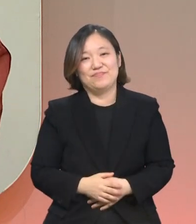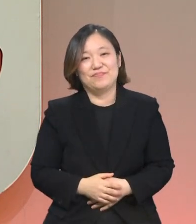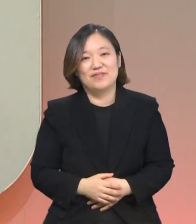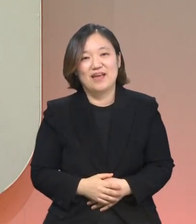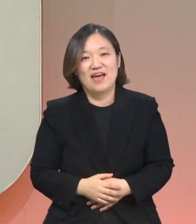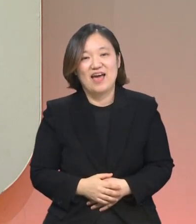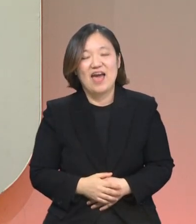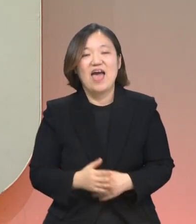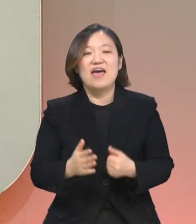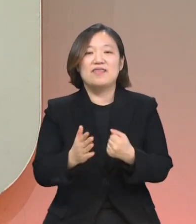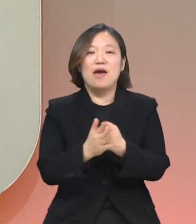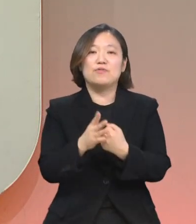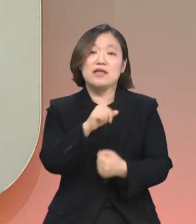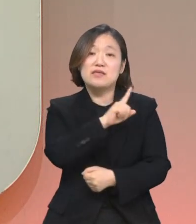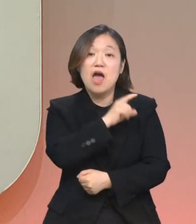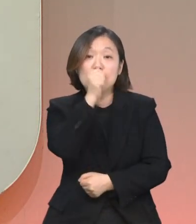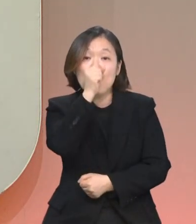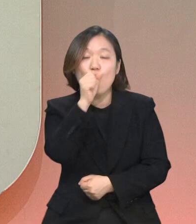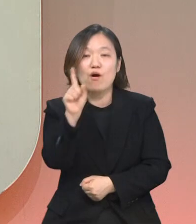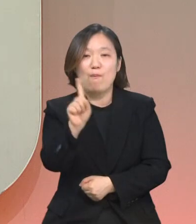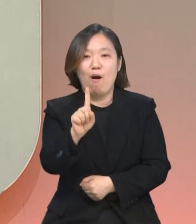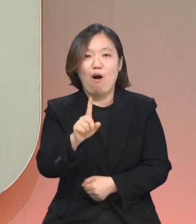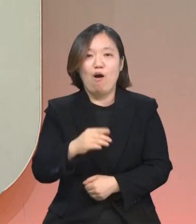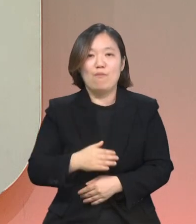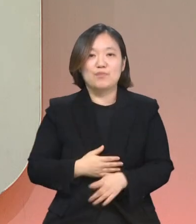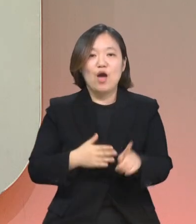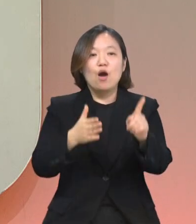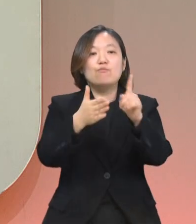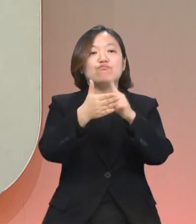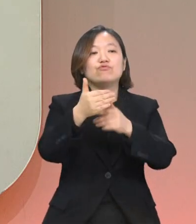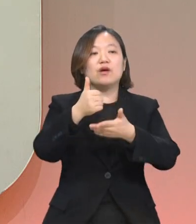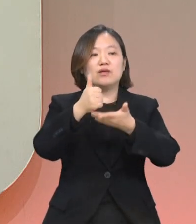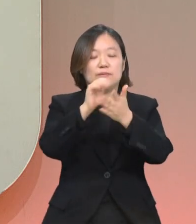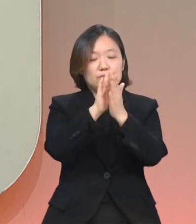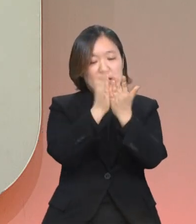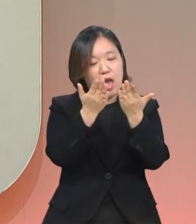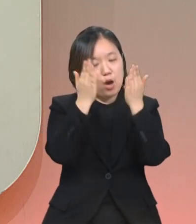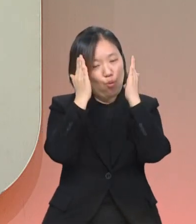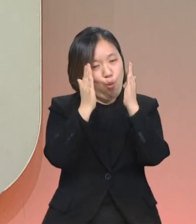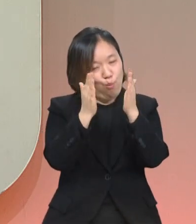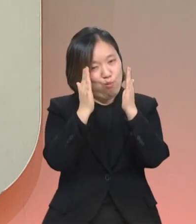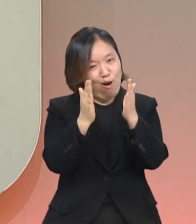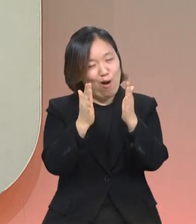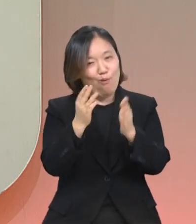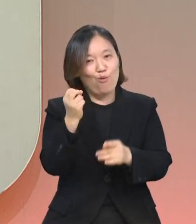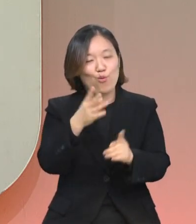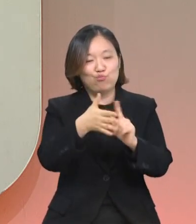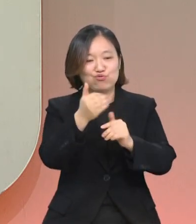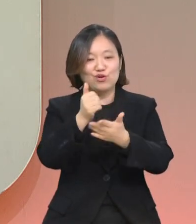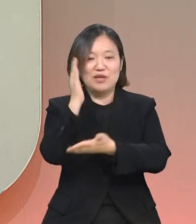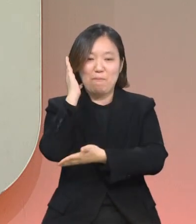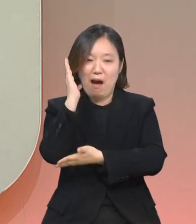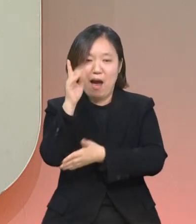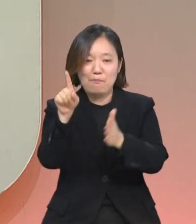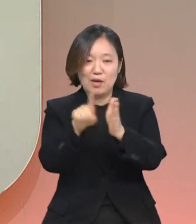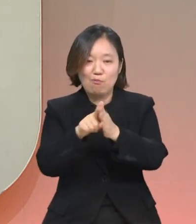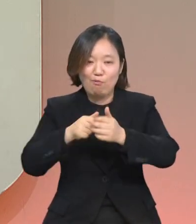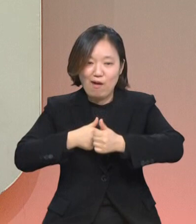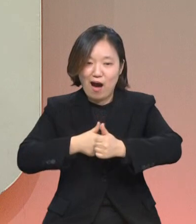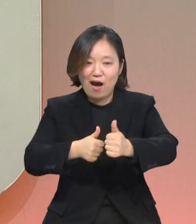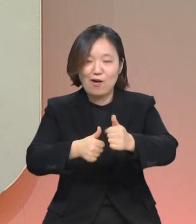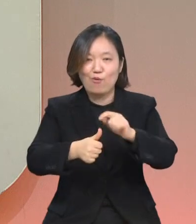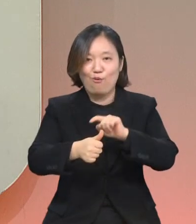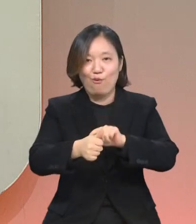가장 좋은 거는 부처님 경전을 공부하면서 부처님 말씀에 의지하면서